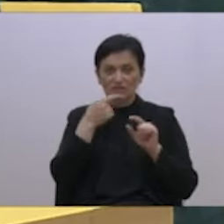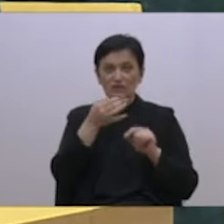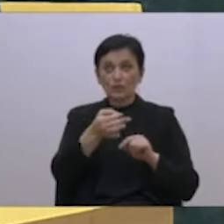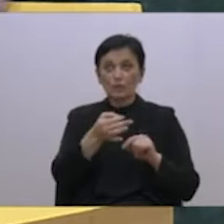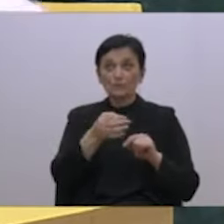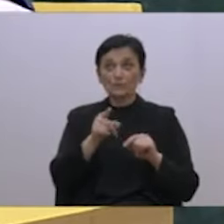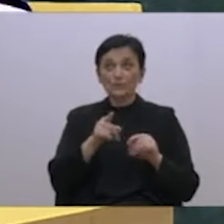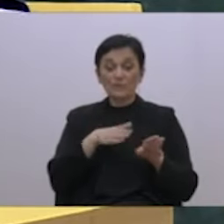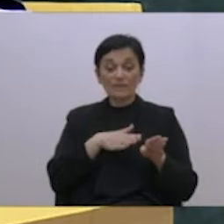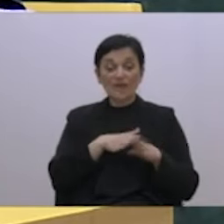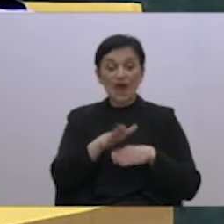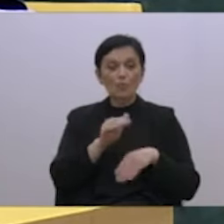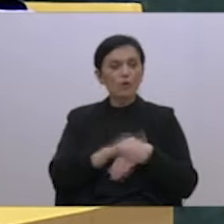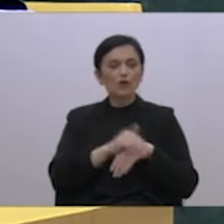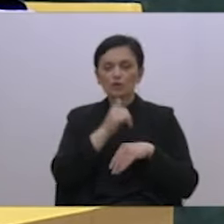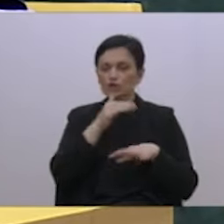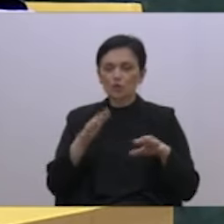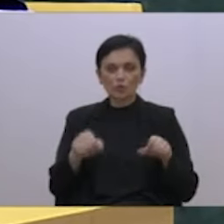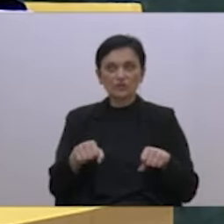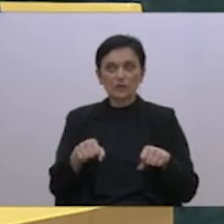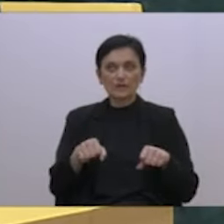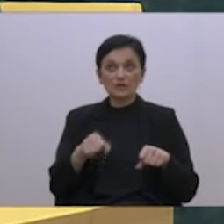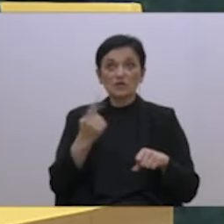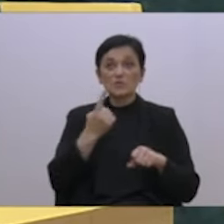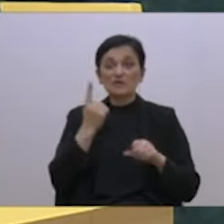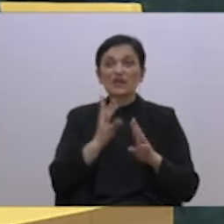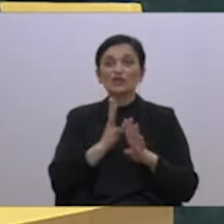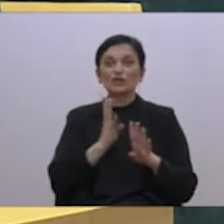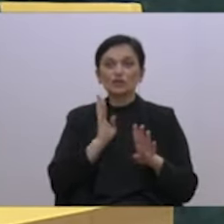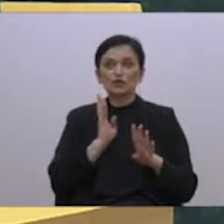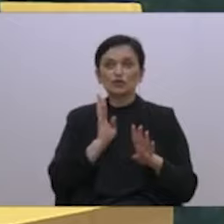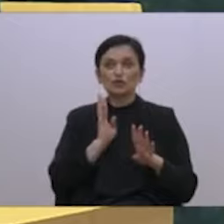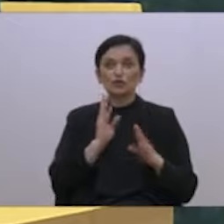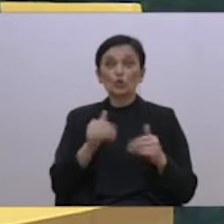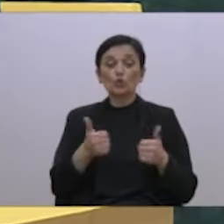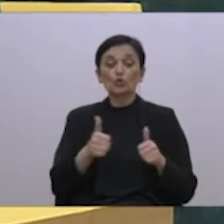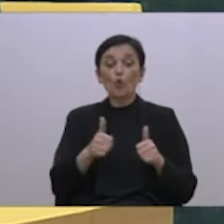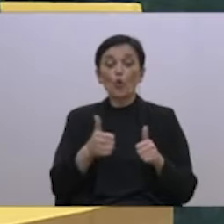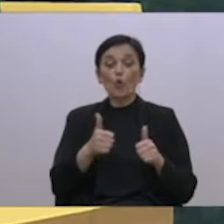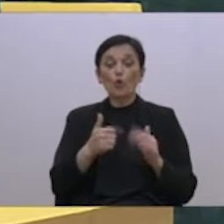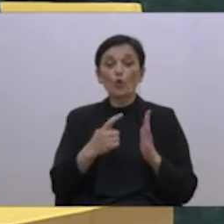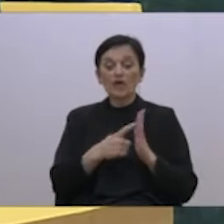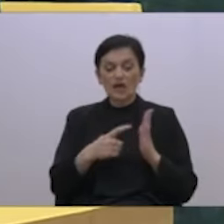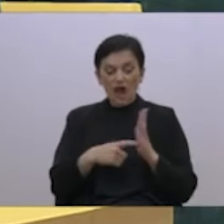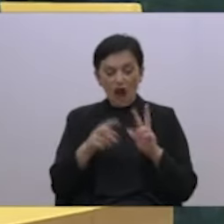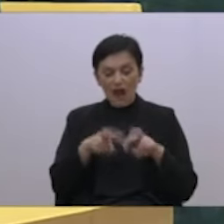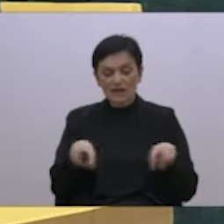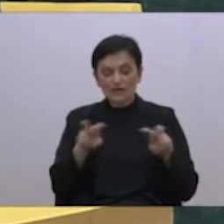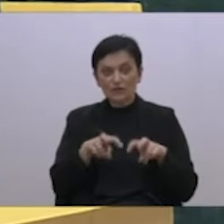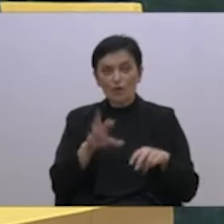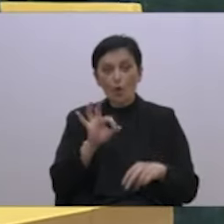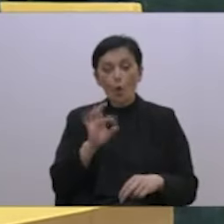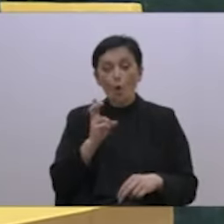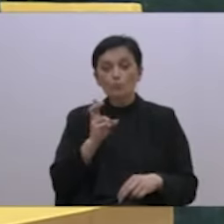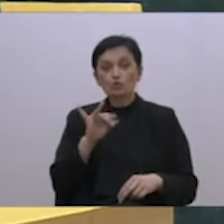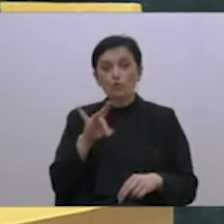რომლის აღსრულება ფაქტობრივად შეუძლებელია. პირველ რიგში, როგორ უნდა გაარკვიო